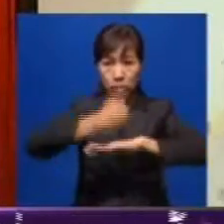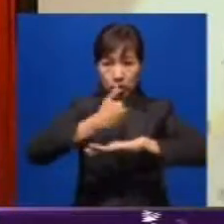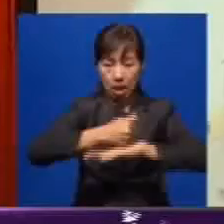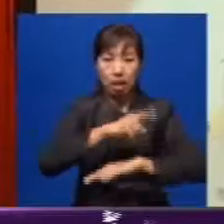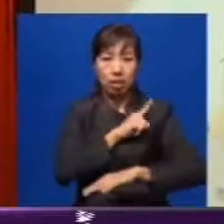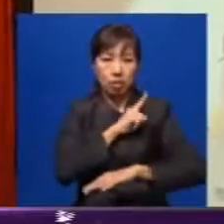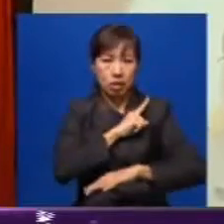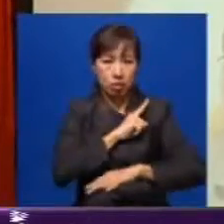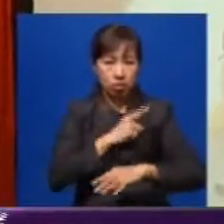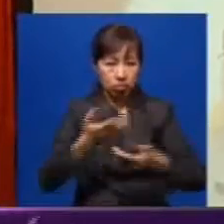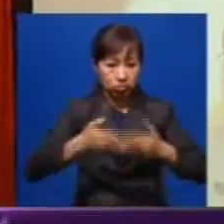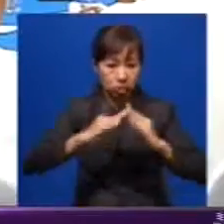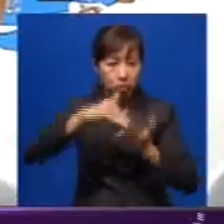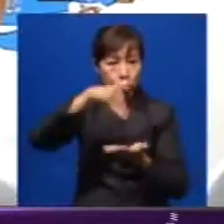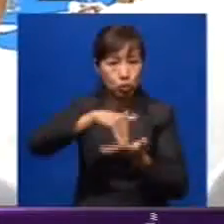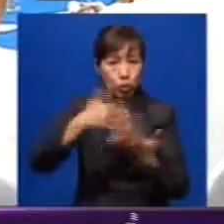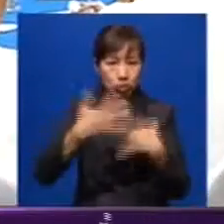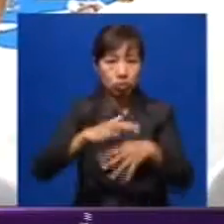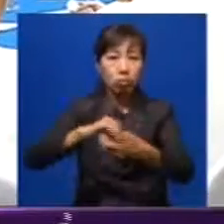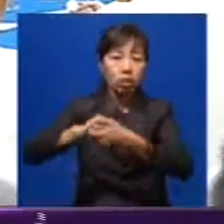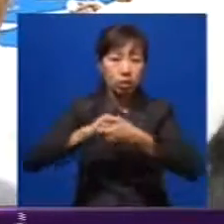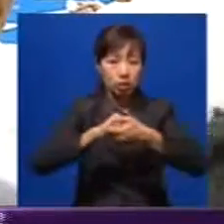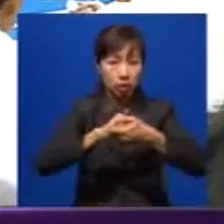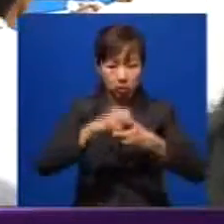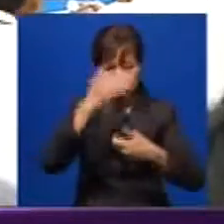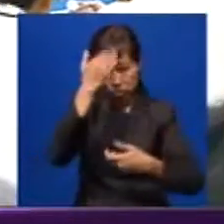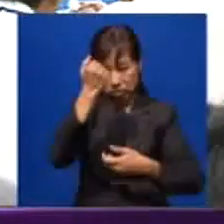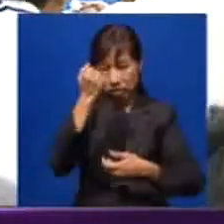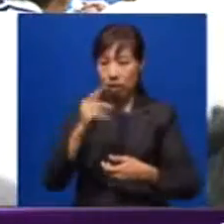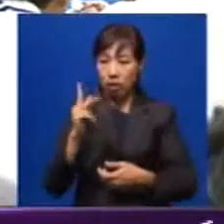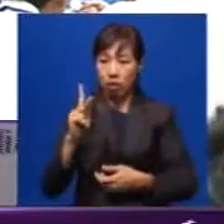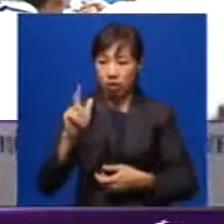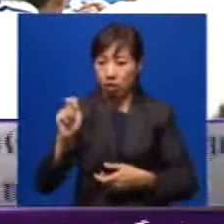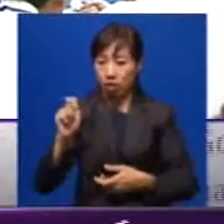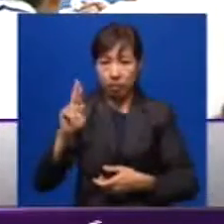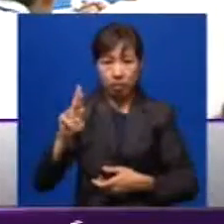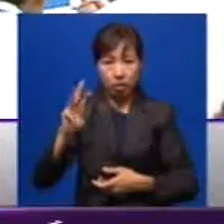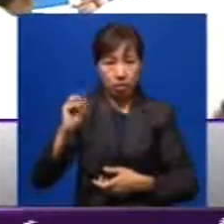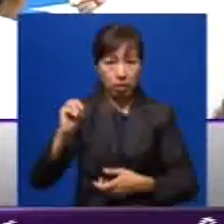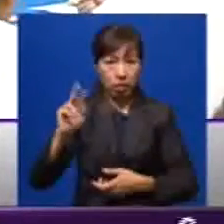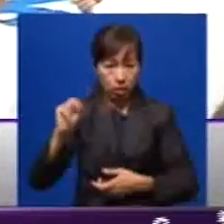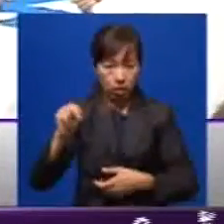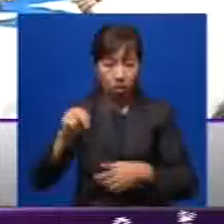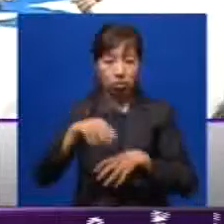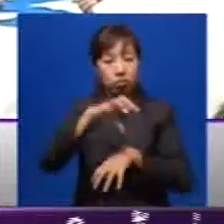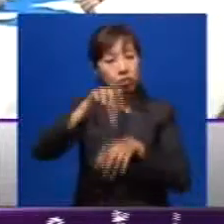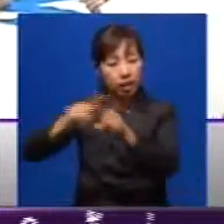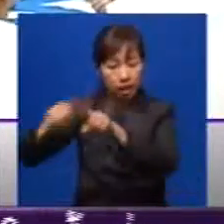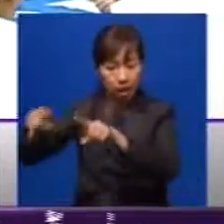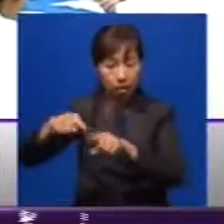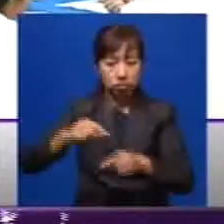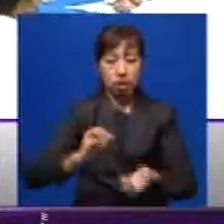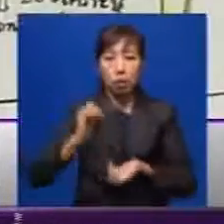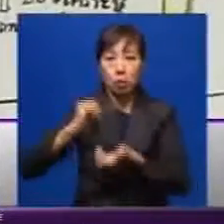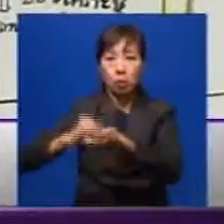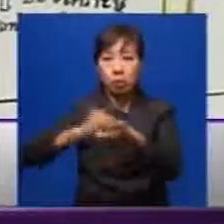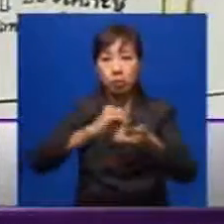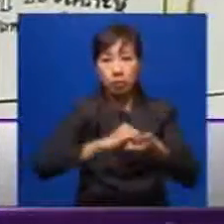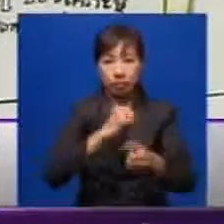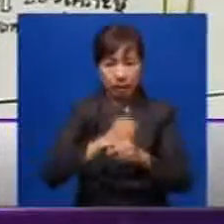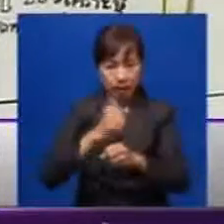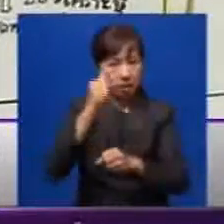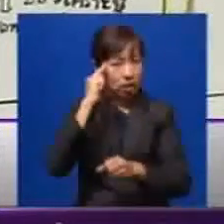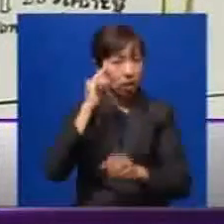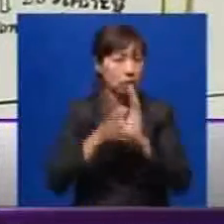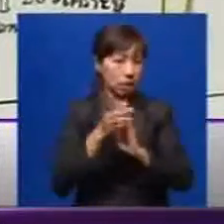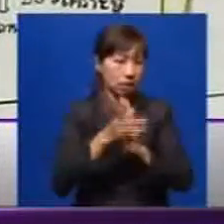ดตั้งศูนย์ปลองดองค่ะเพื่อที่จะทำงานร่วมกับกอรมน.แล้วก็ฝ่ายอื่นๆที่เกี่ยวข้องด้วยเชื่อว่าไม่เกิน 1-2 สัปดาห์